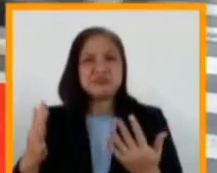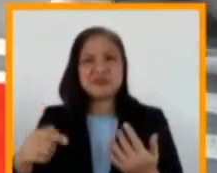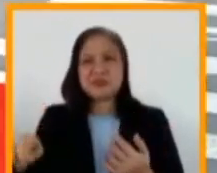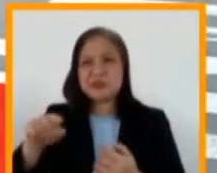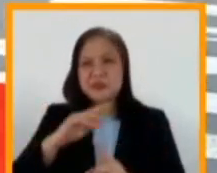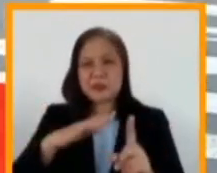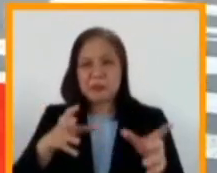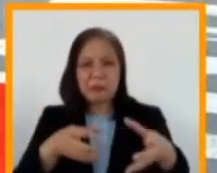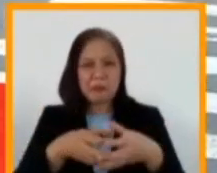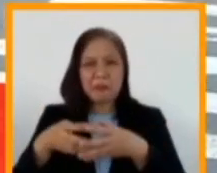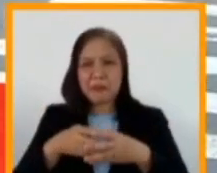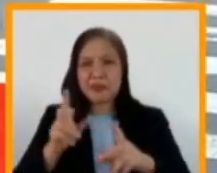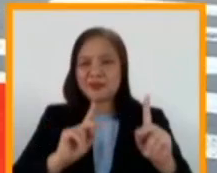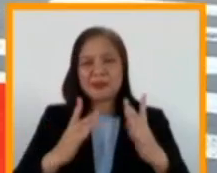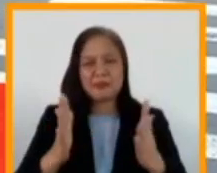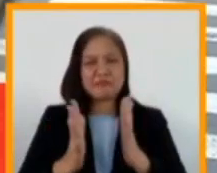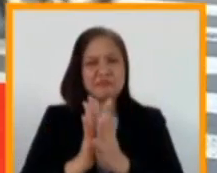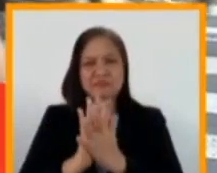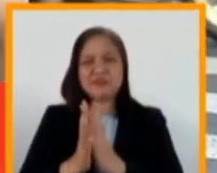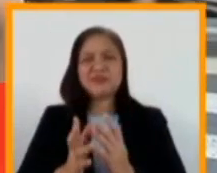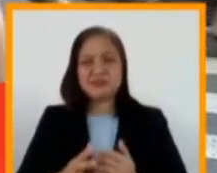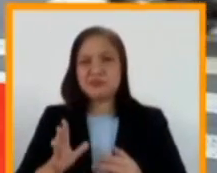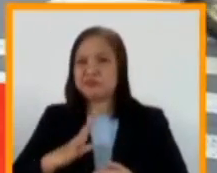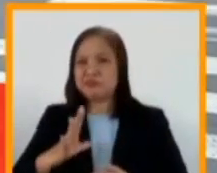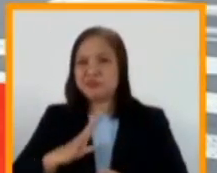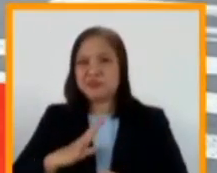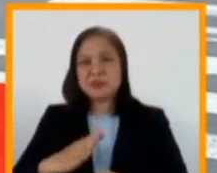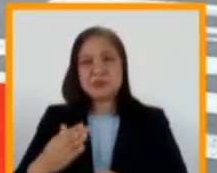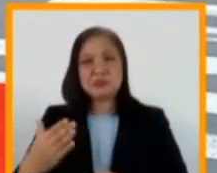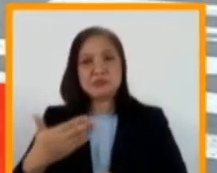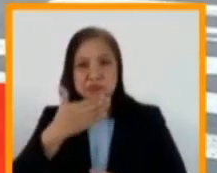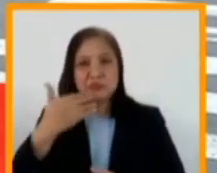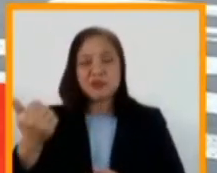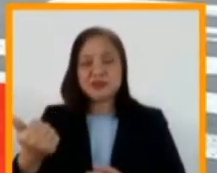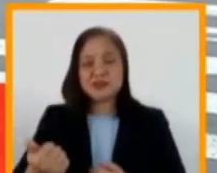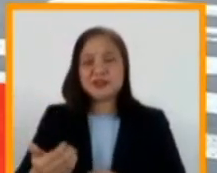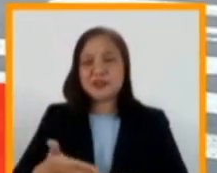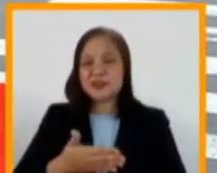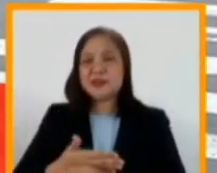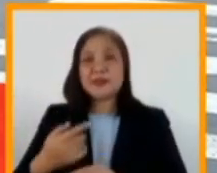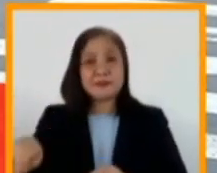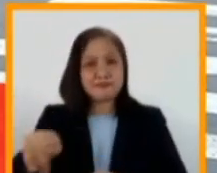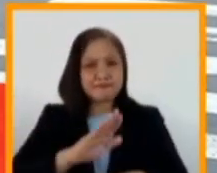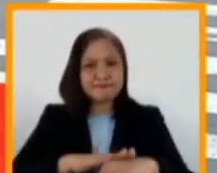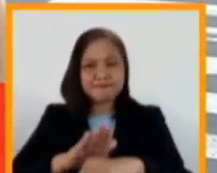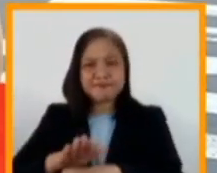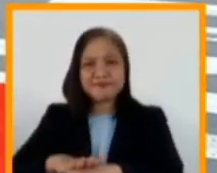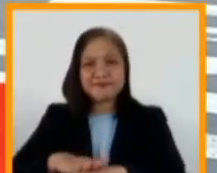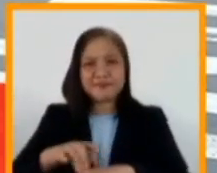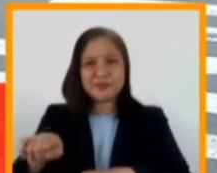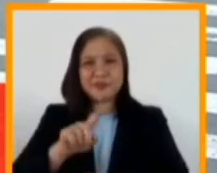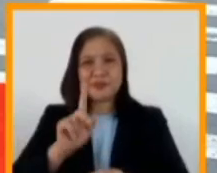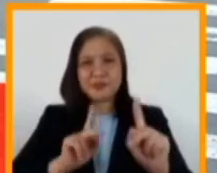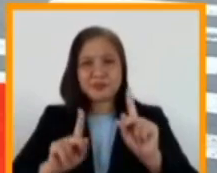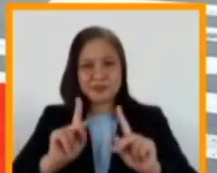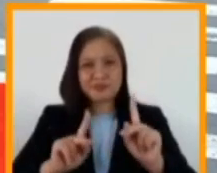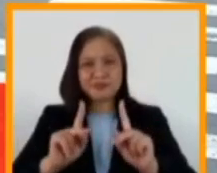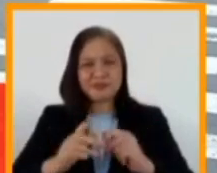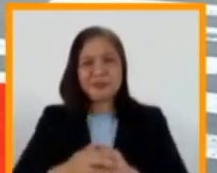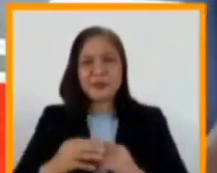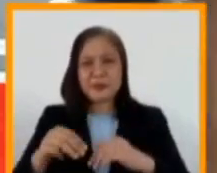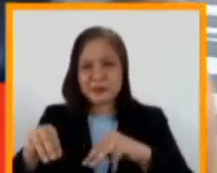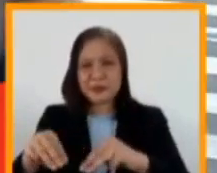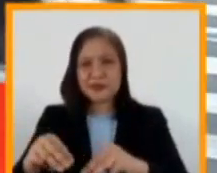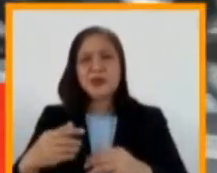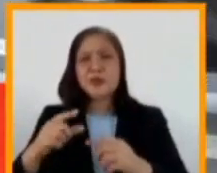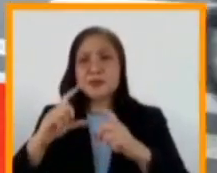far, magandang indication. And of course, ang ating reminder pa rin sa mga mamimili ay magsuot pa rin ang face mask at